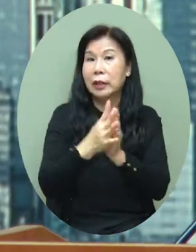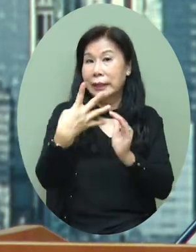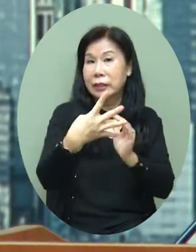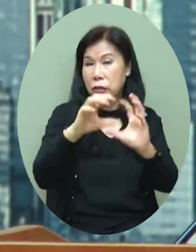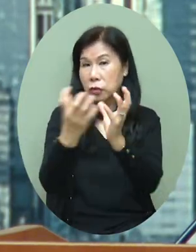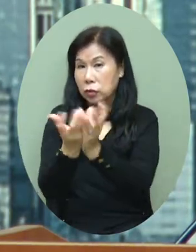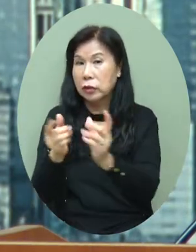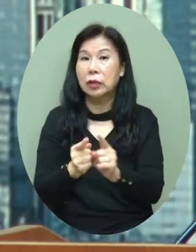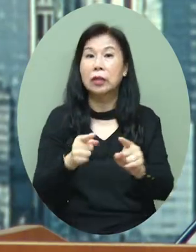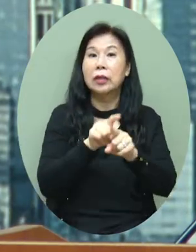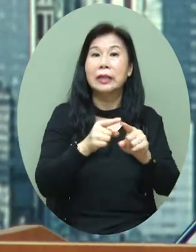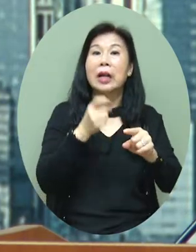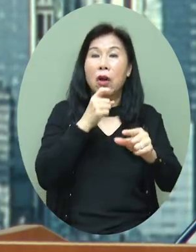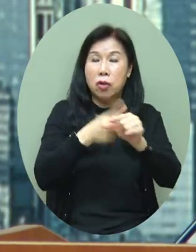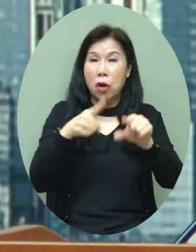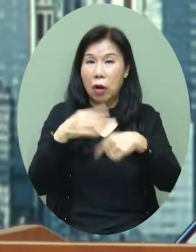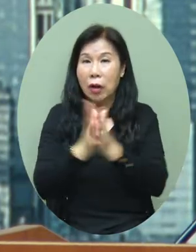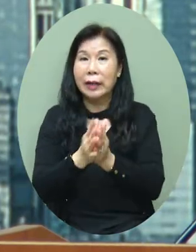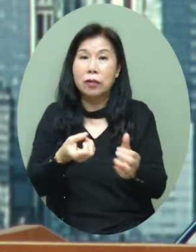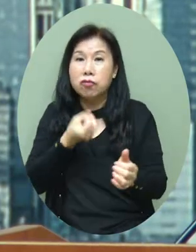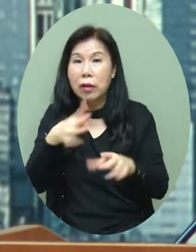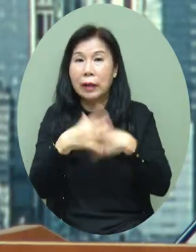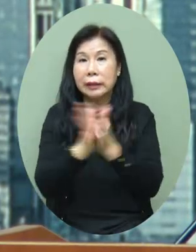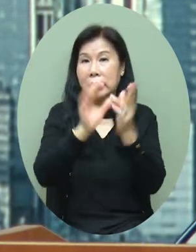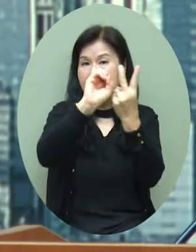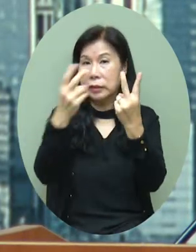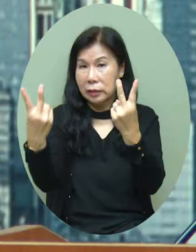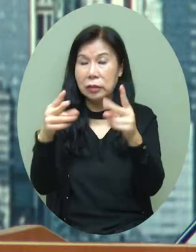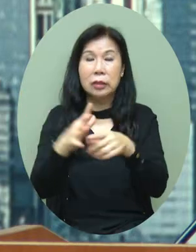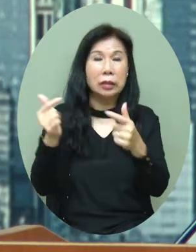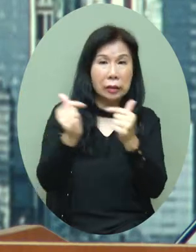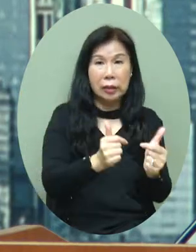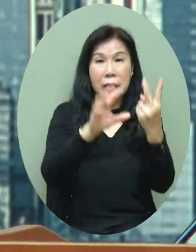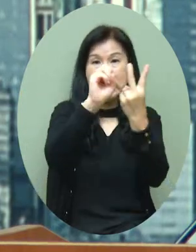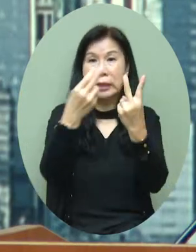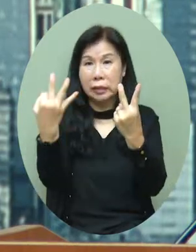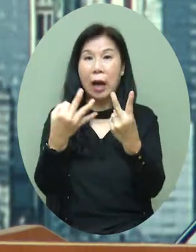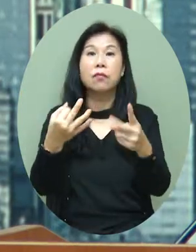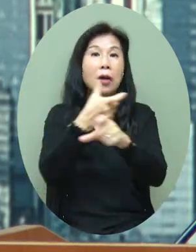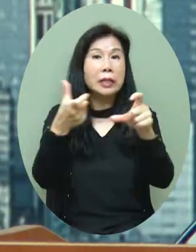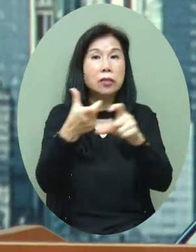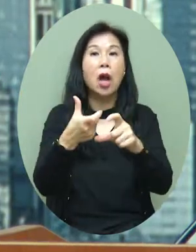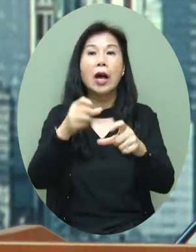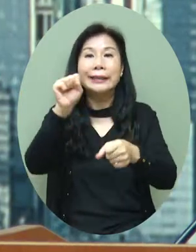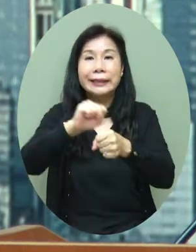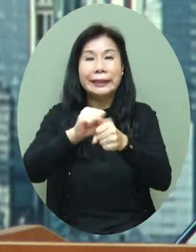員中央評議會職方提出2022年至23年度嘅薪酬調整方